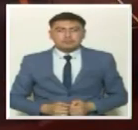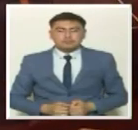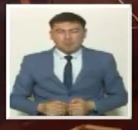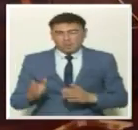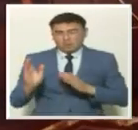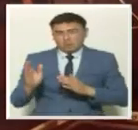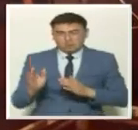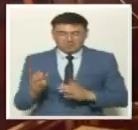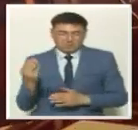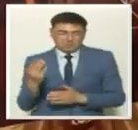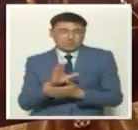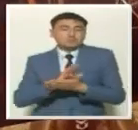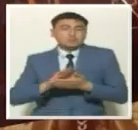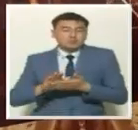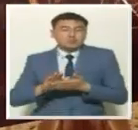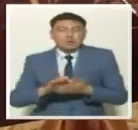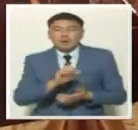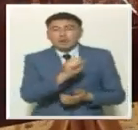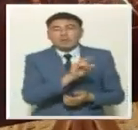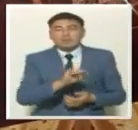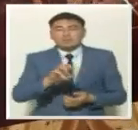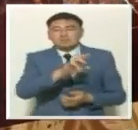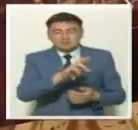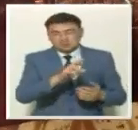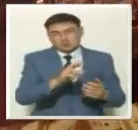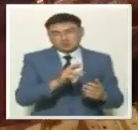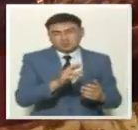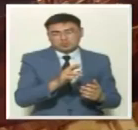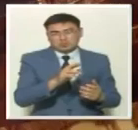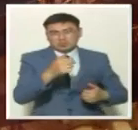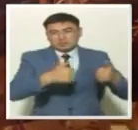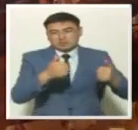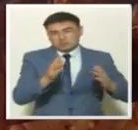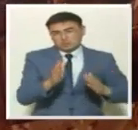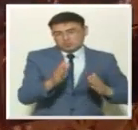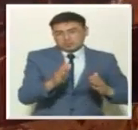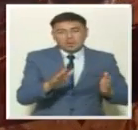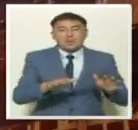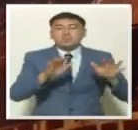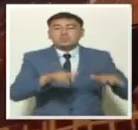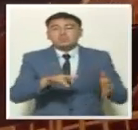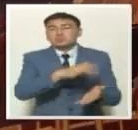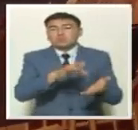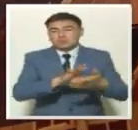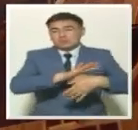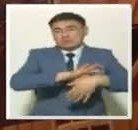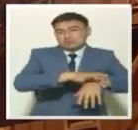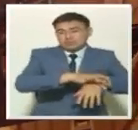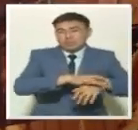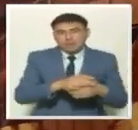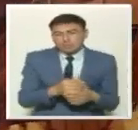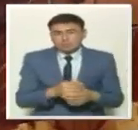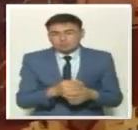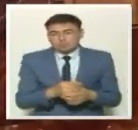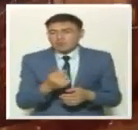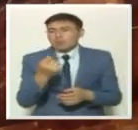Каратисты из Актау стали чемпионами Азии по ашихара-карате. В чемпионате, проходившем в Ташкенте, приняли участие спортсмены из более